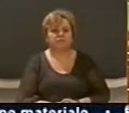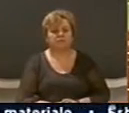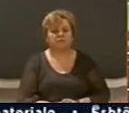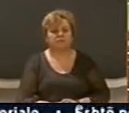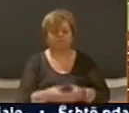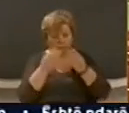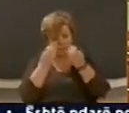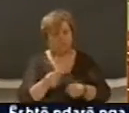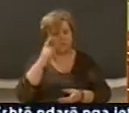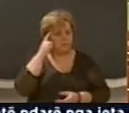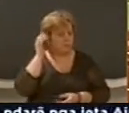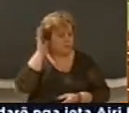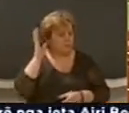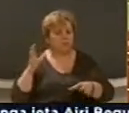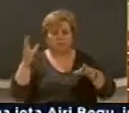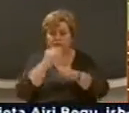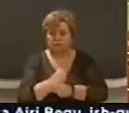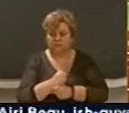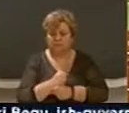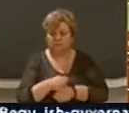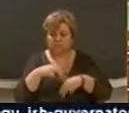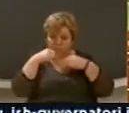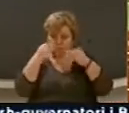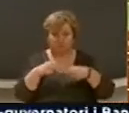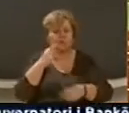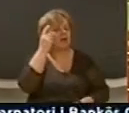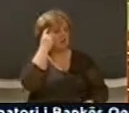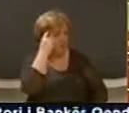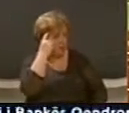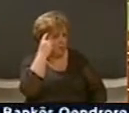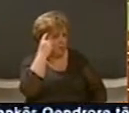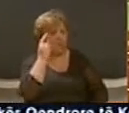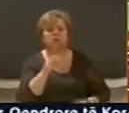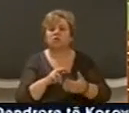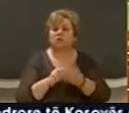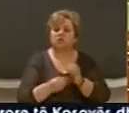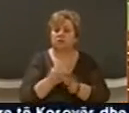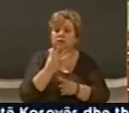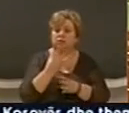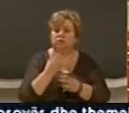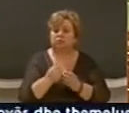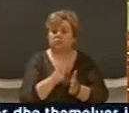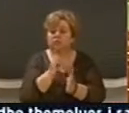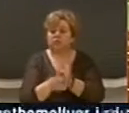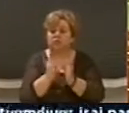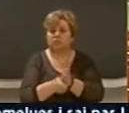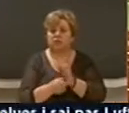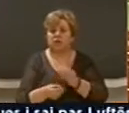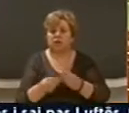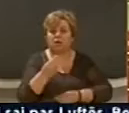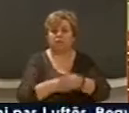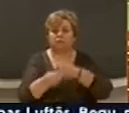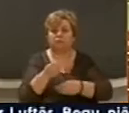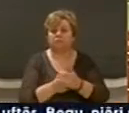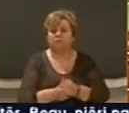I nderuar kryeministër, është koha fundit që të reflektoni dhe të mendoni për një zhvillim më të hofshëm, më të shpejt vendit. Për